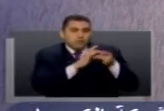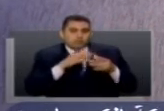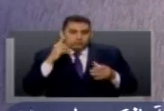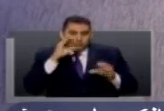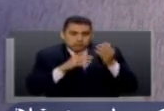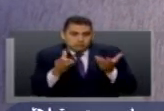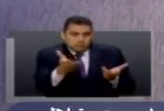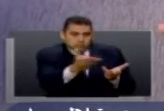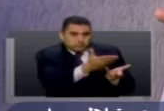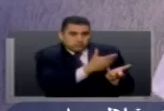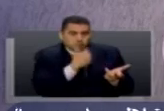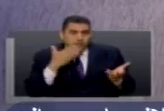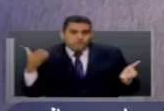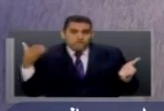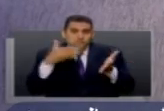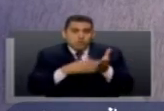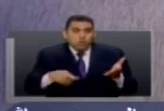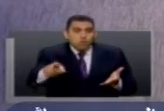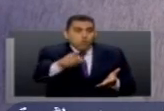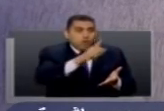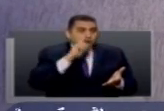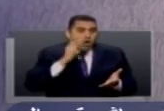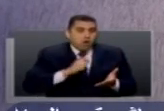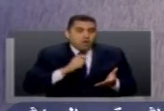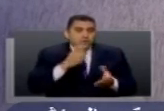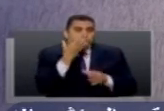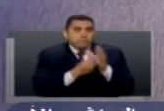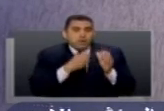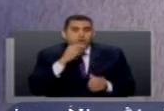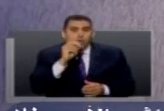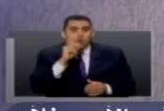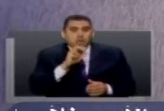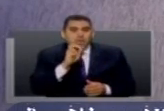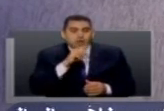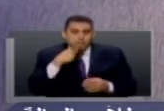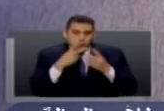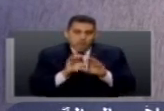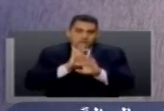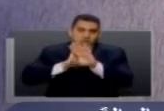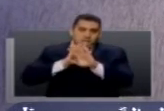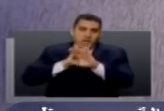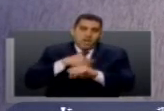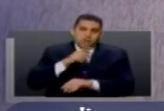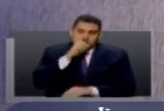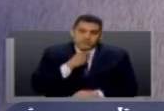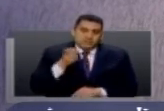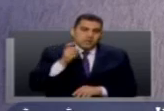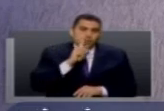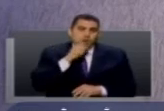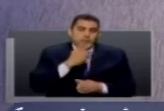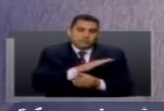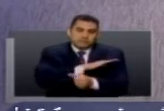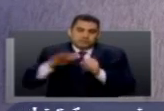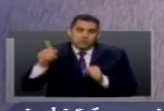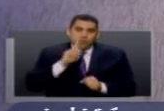الراي الذي اجتمع عليه رجال بني قريضه هو الخيانه جاءت فرصه لنقض